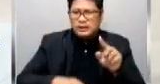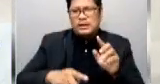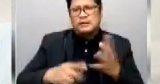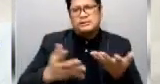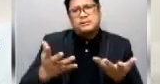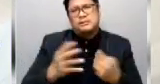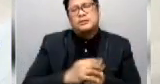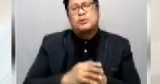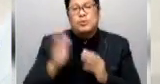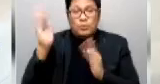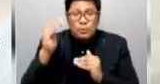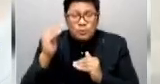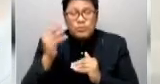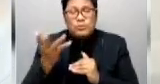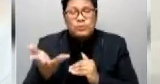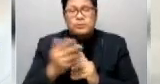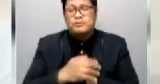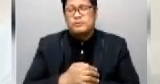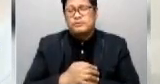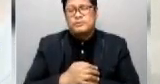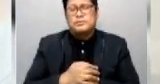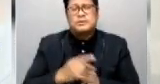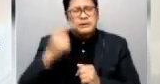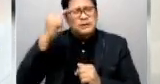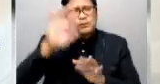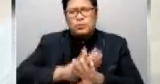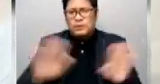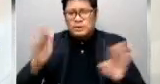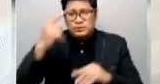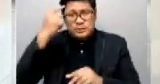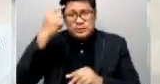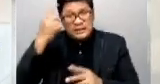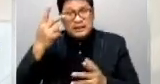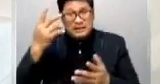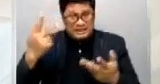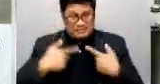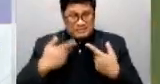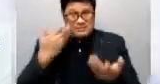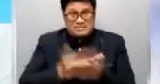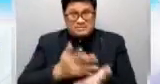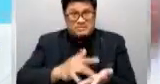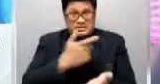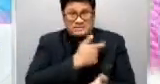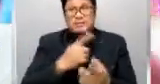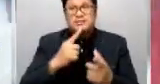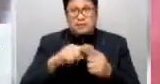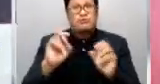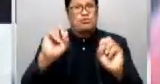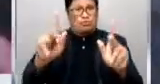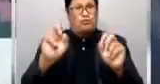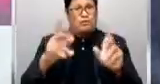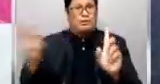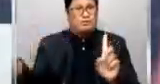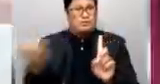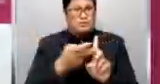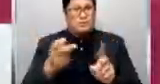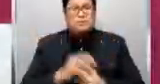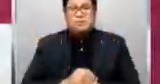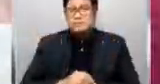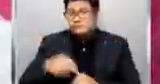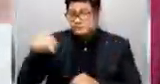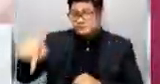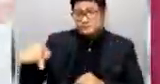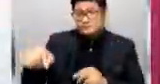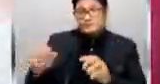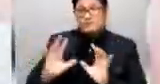inyong pag-isipin na dahil may bakuna na, okay lang kayo ma-infect. Sa isang barangay naman sa Pasig, may mga